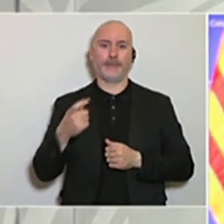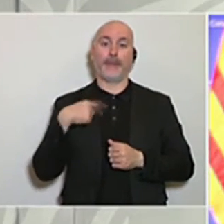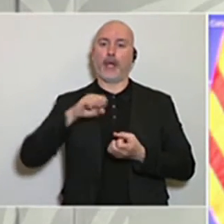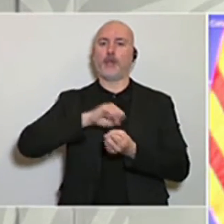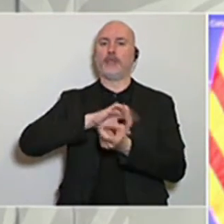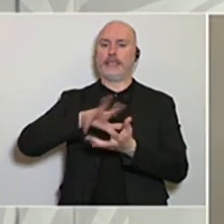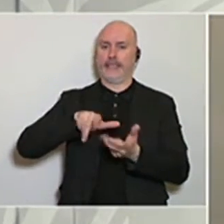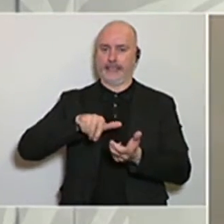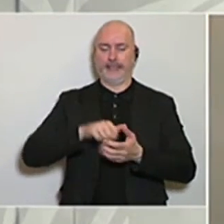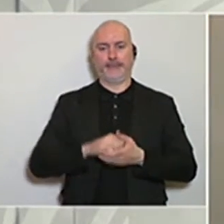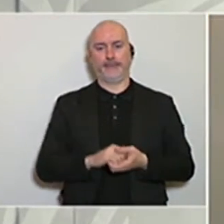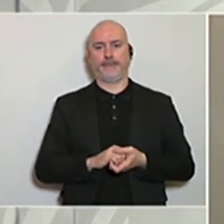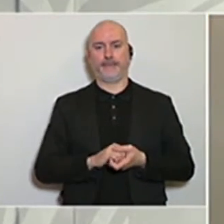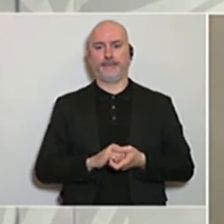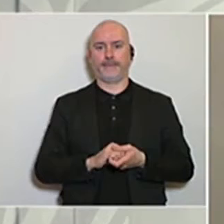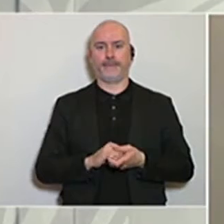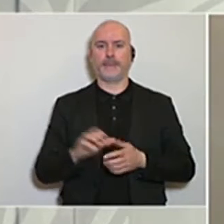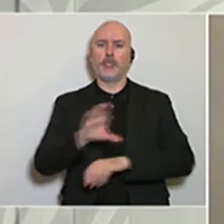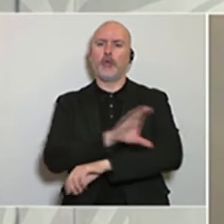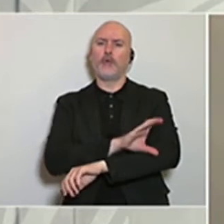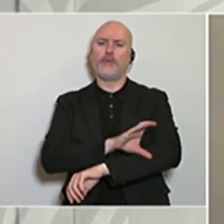Notícies. Consellera,